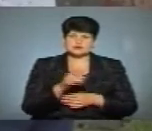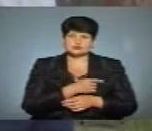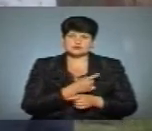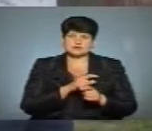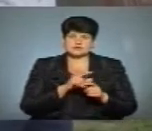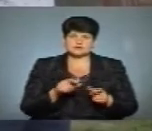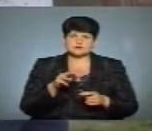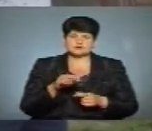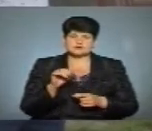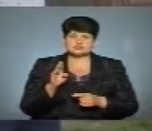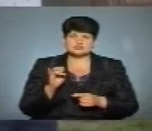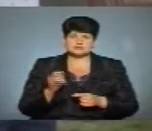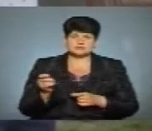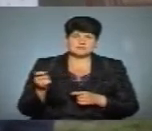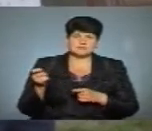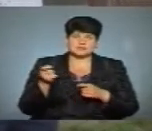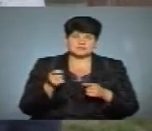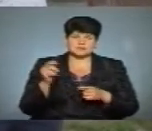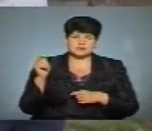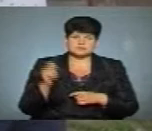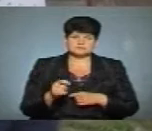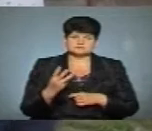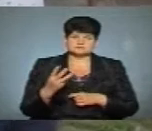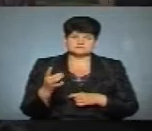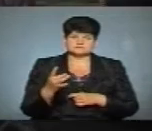Микола Іщишин приїздив тричі.